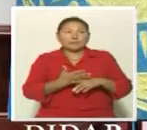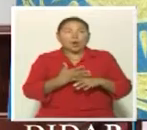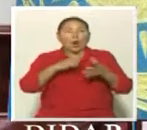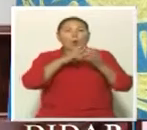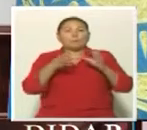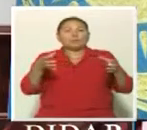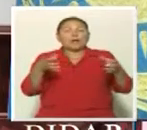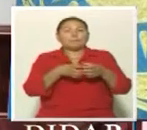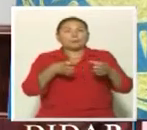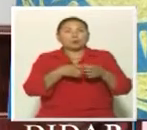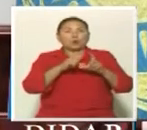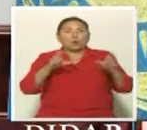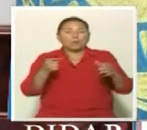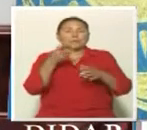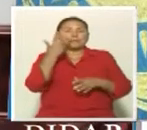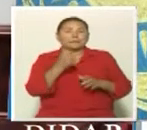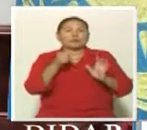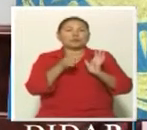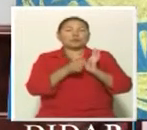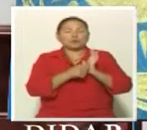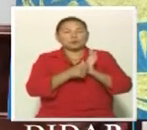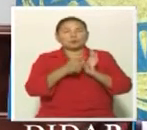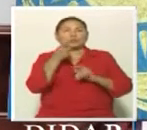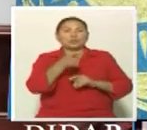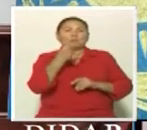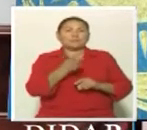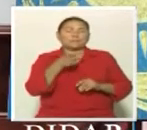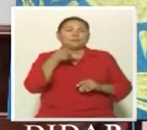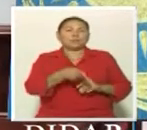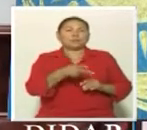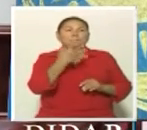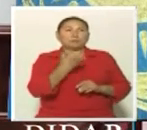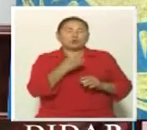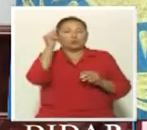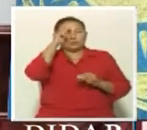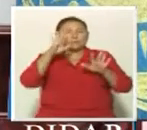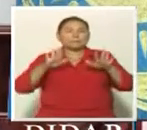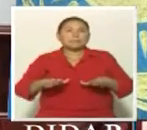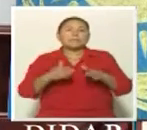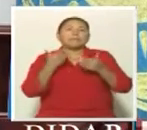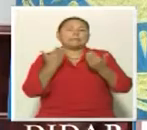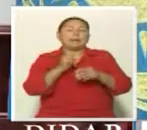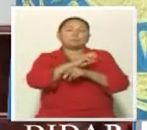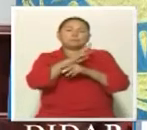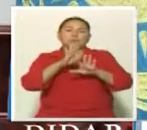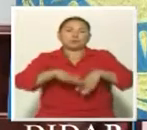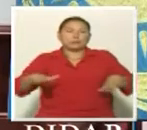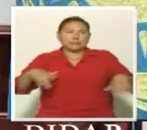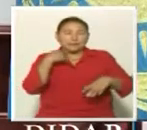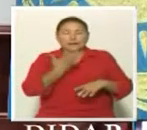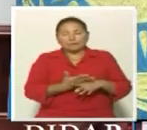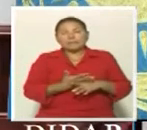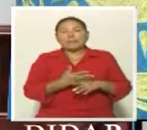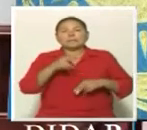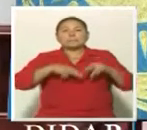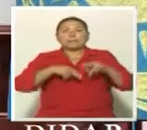общеобразовательных школ на 300 600 900 1200 и 2500 ученических мест для обеспечения единого стандарта